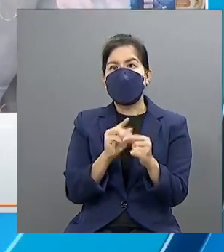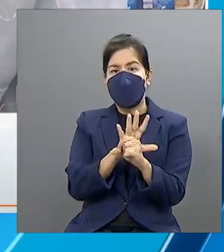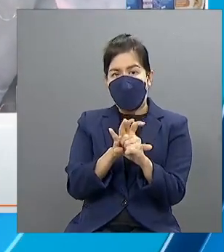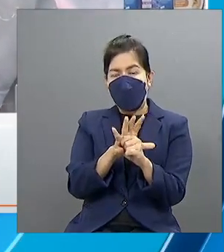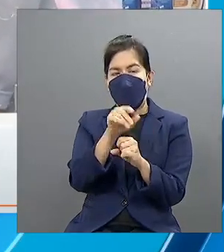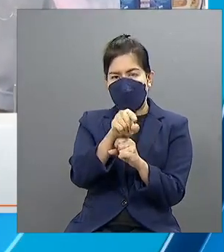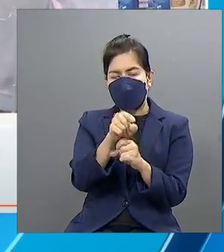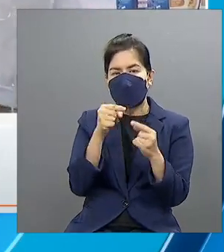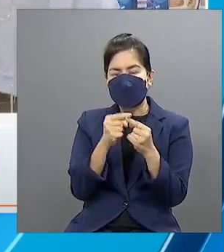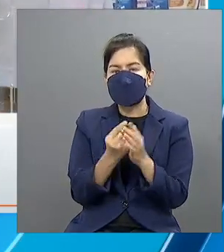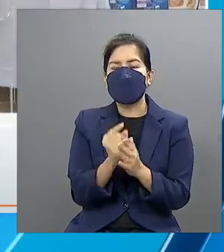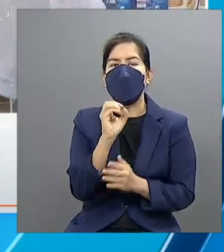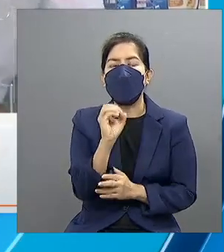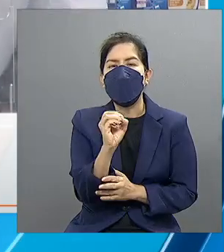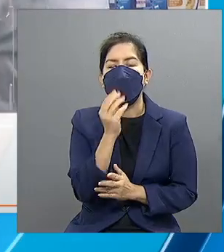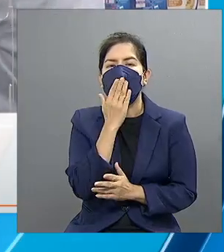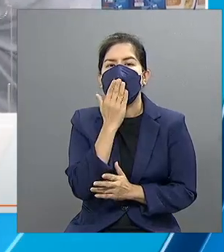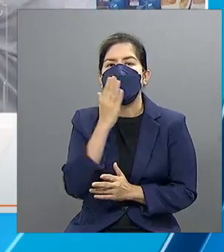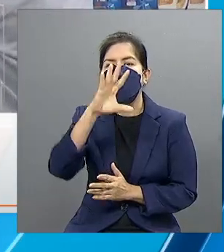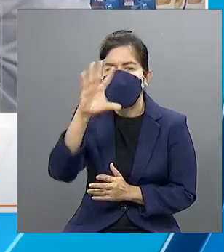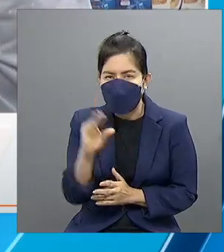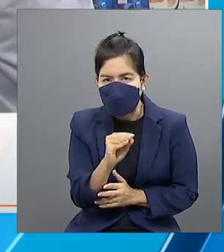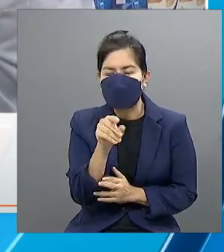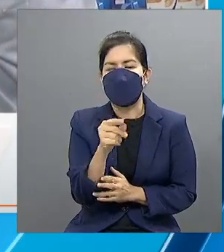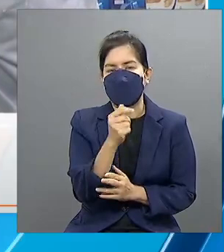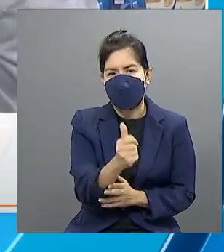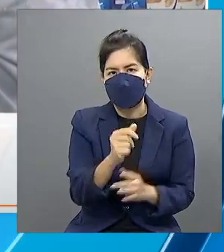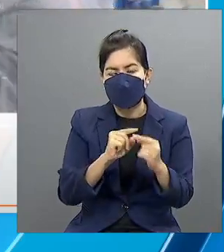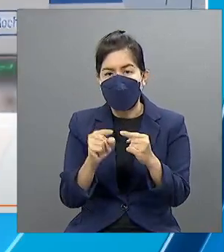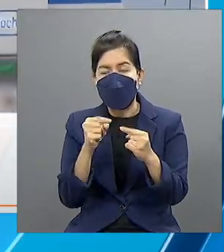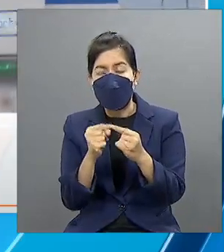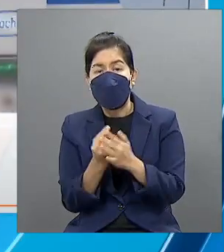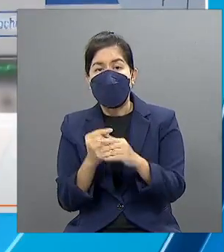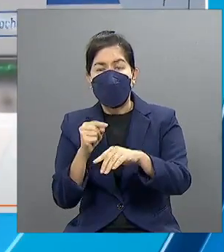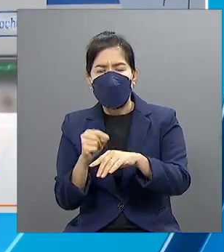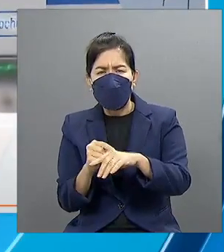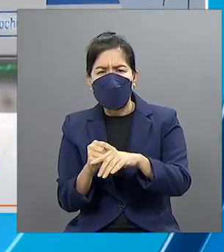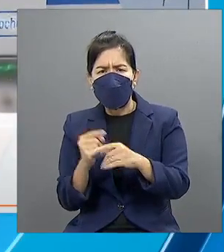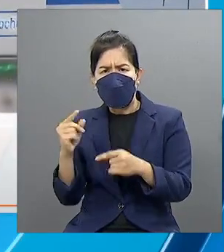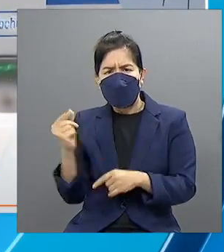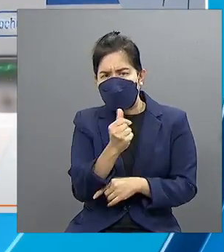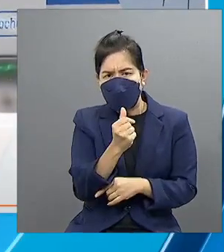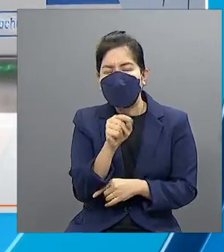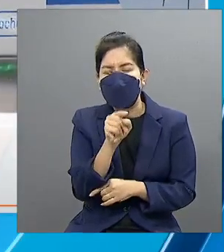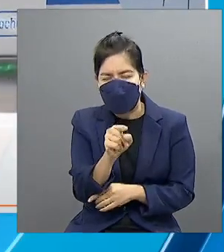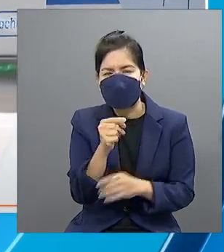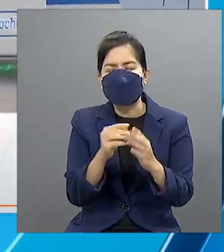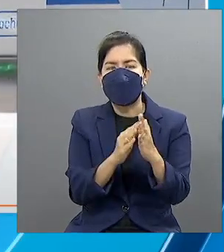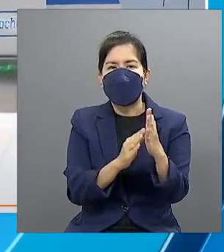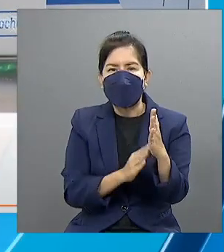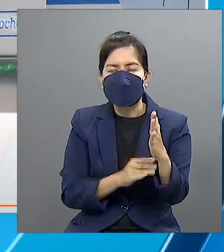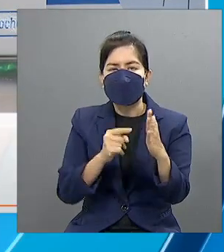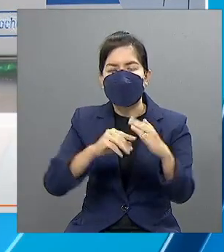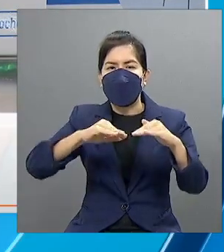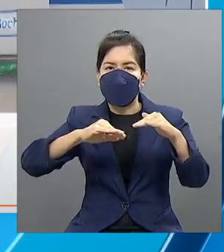แต่ว่าความไวอาจจะลดลงเนื่องจากว่าเรามีคนที่ฉีดวัคซีนทำให้ปริมาณเชื้อนั้นหลังติดเชื้อแล้วปริมาณเชื้ออาจจะ